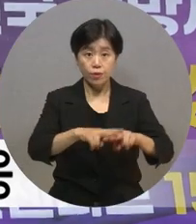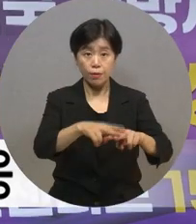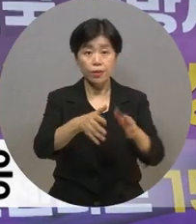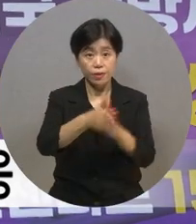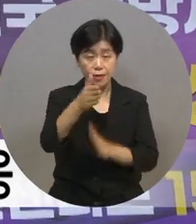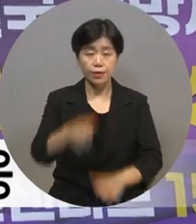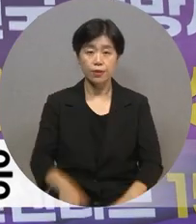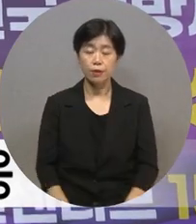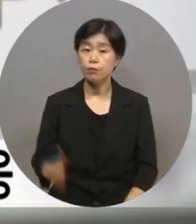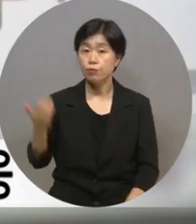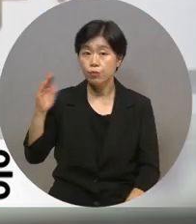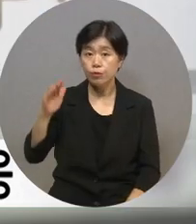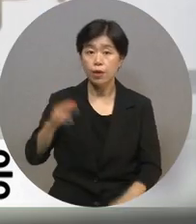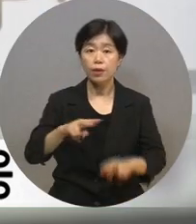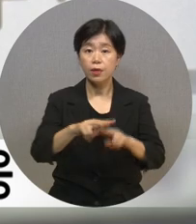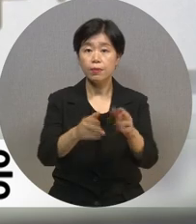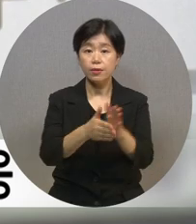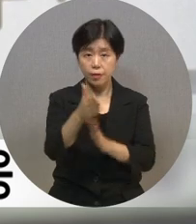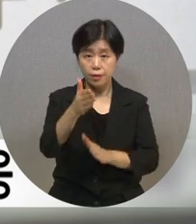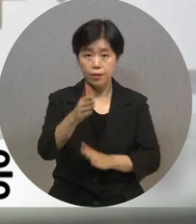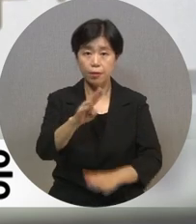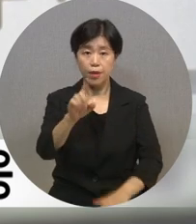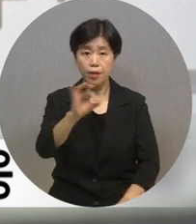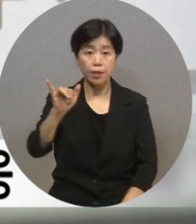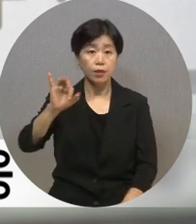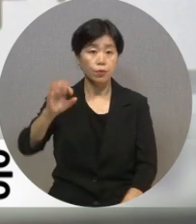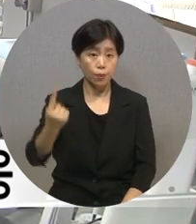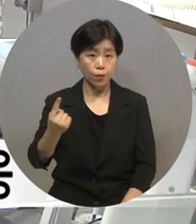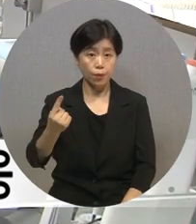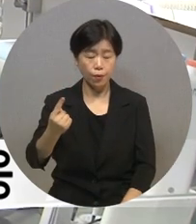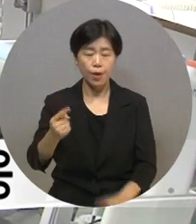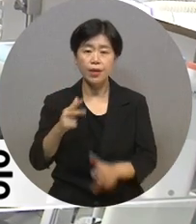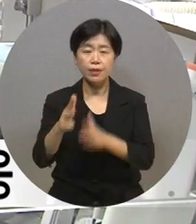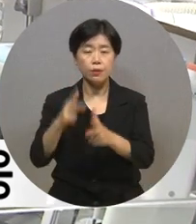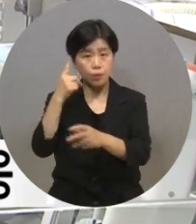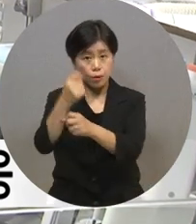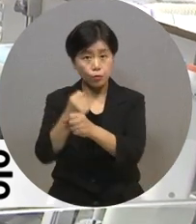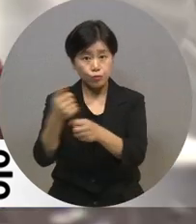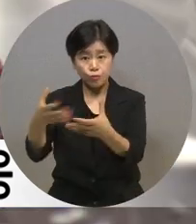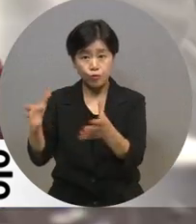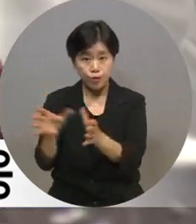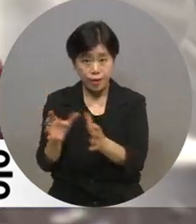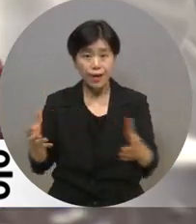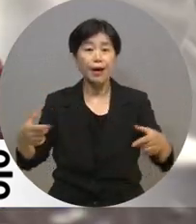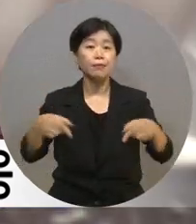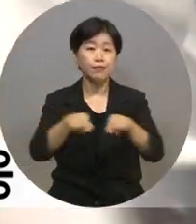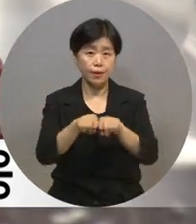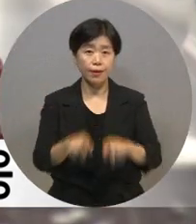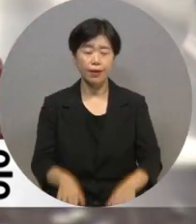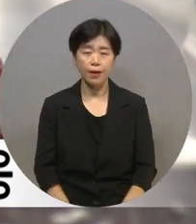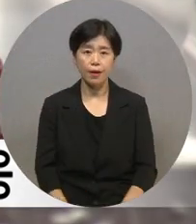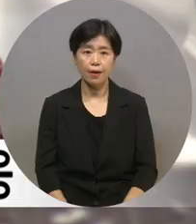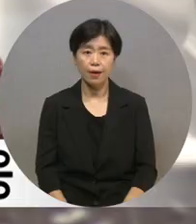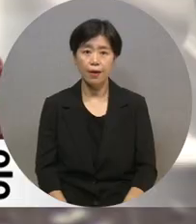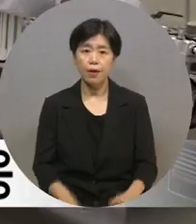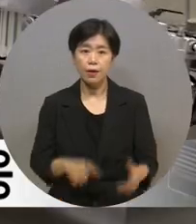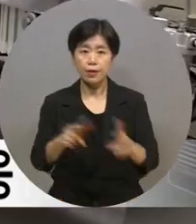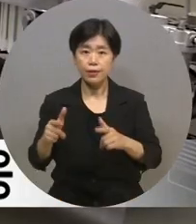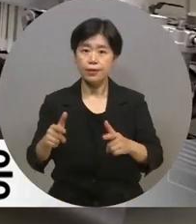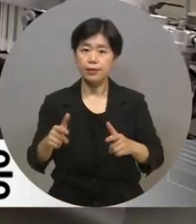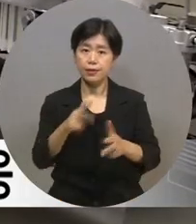최근 재단법인 남원시 바이오산업연구원과 함께 첨단 바이오 소재 생태환경 기반 조성 대행사업 협약을